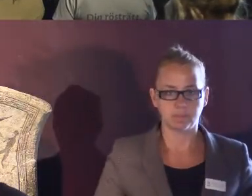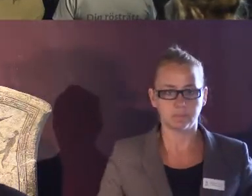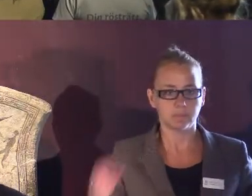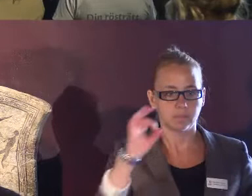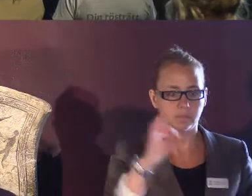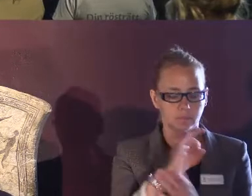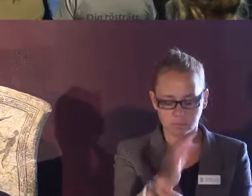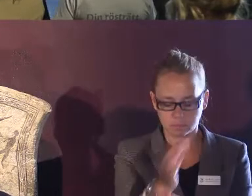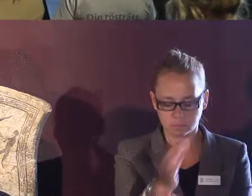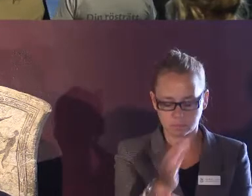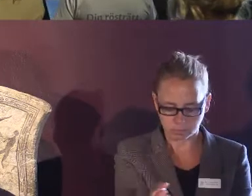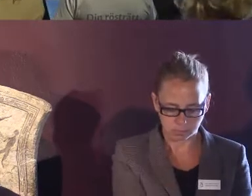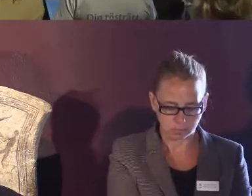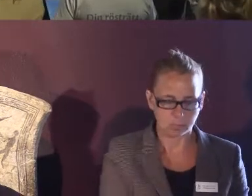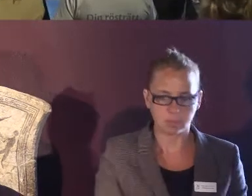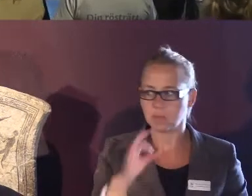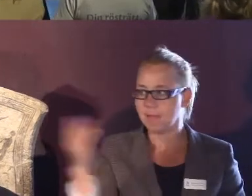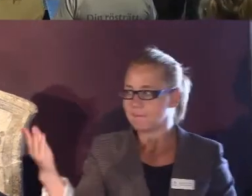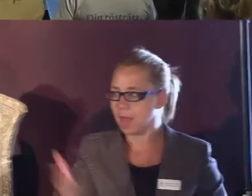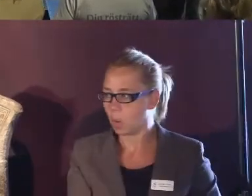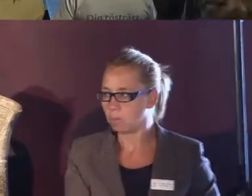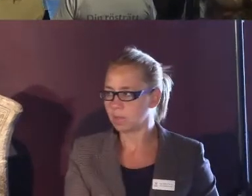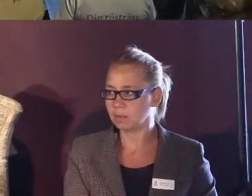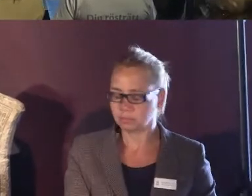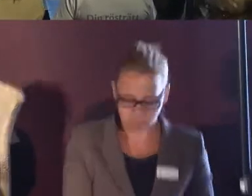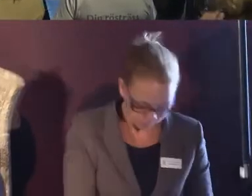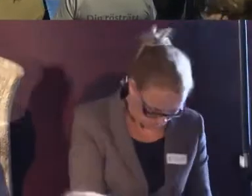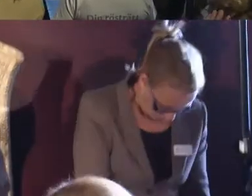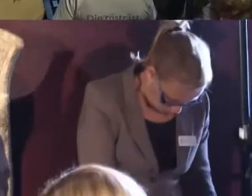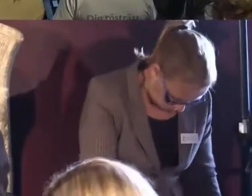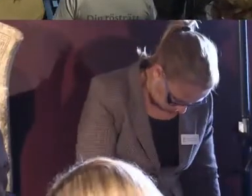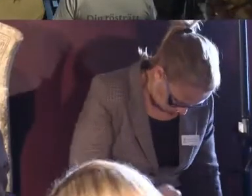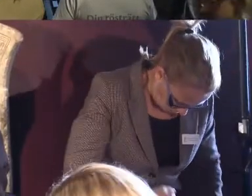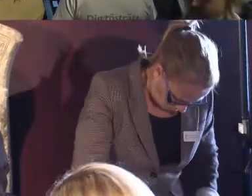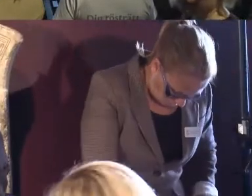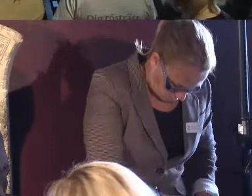Hej och ni som är på väg in, jättevälkomna in och sett er.